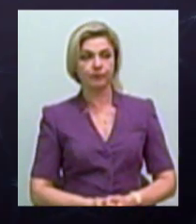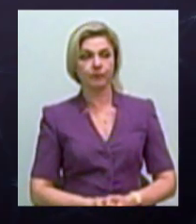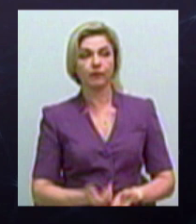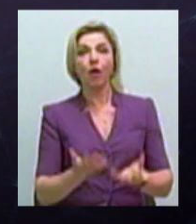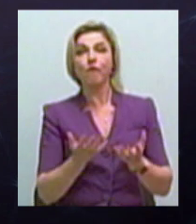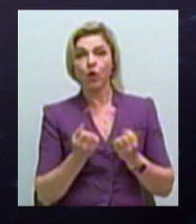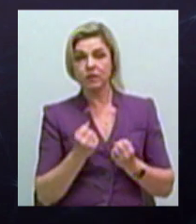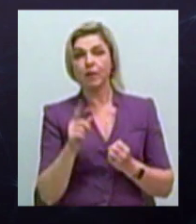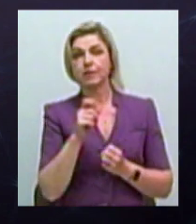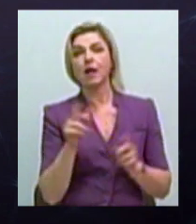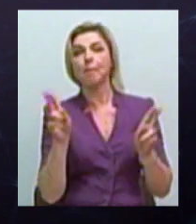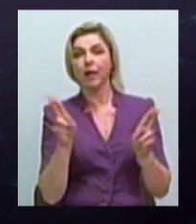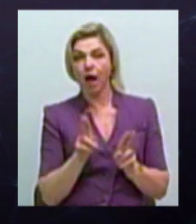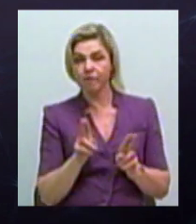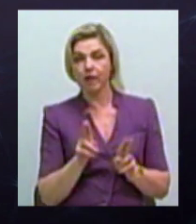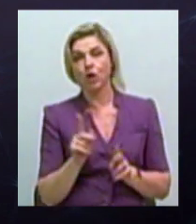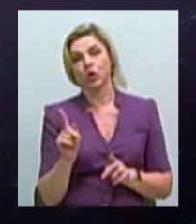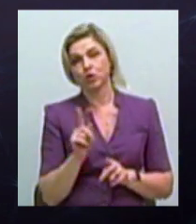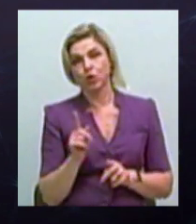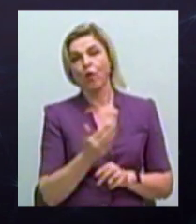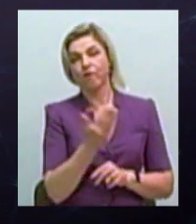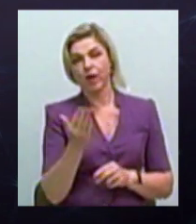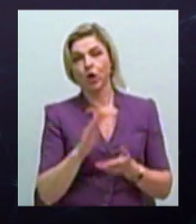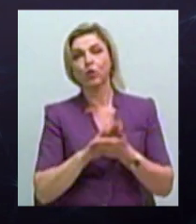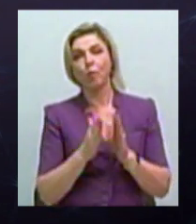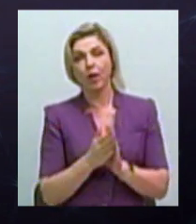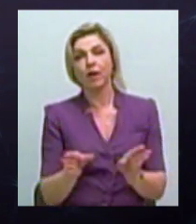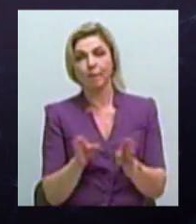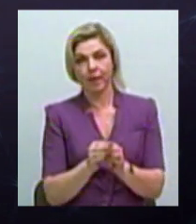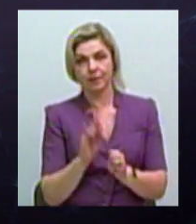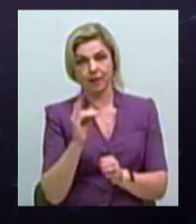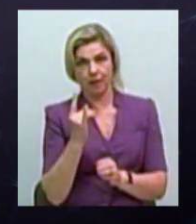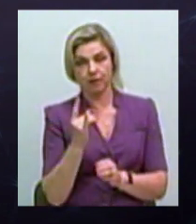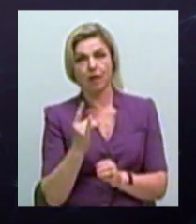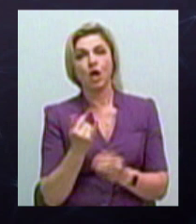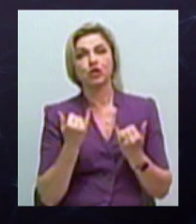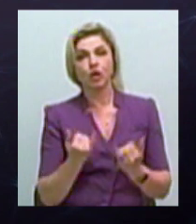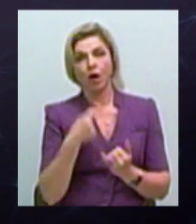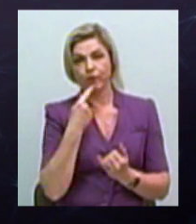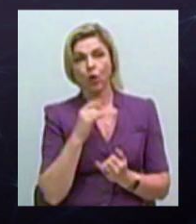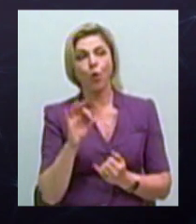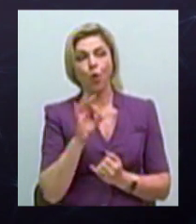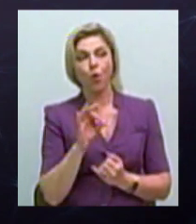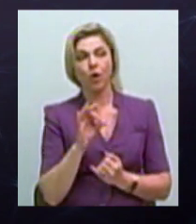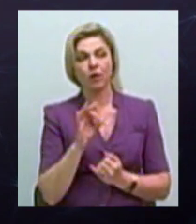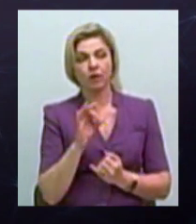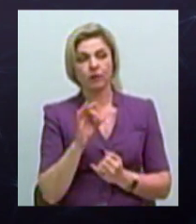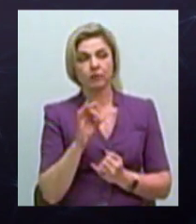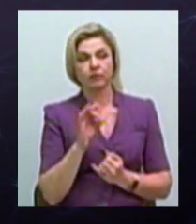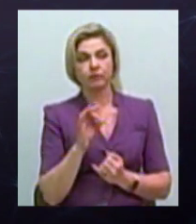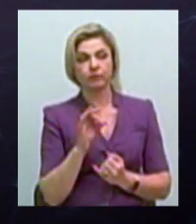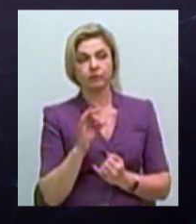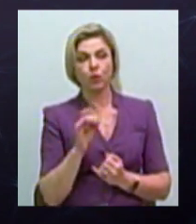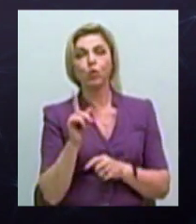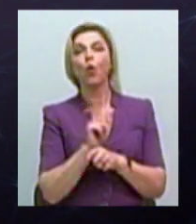правило, шановні глядачі, що ви домовляєтеся з дитиною, по-перше, зараз говоримо про норму розвитку дитини, так, що і